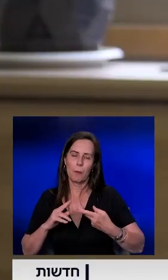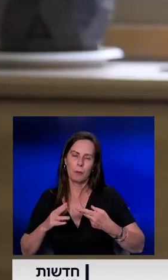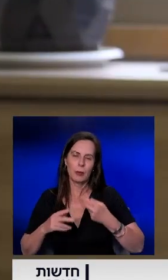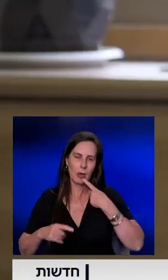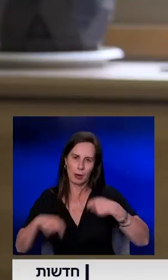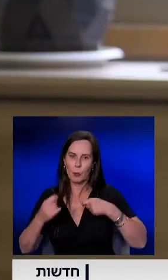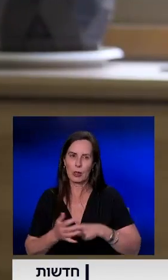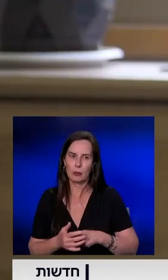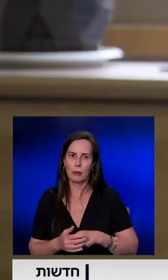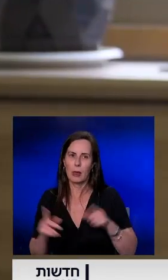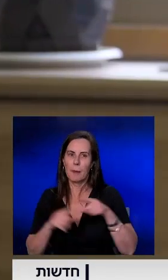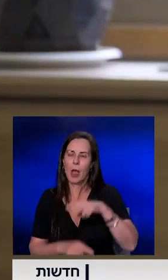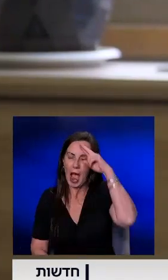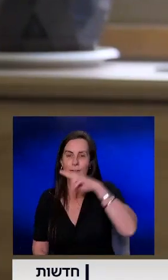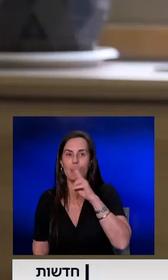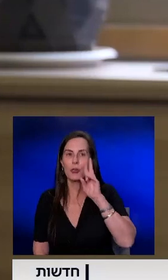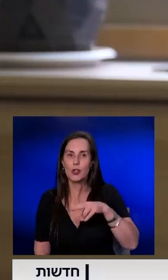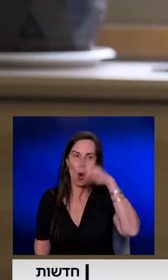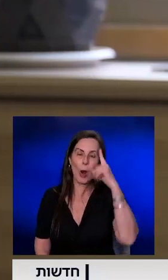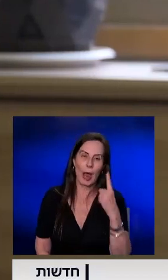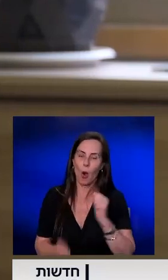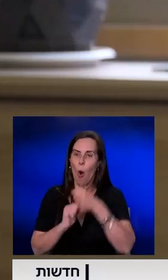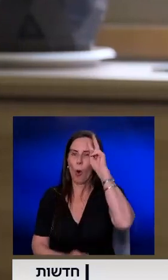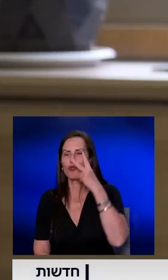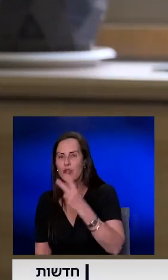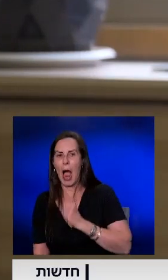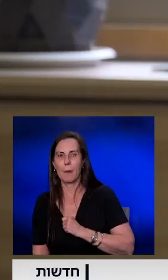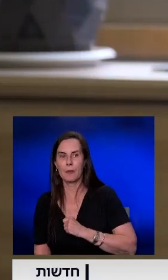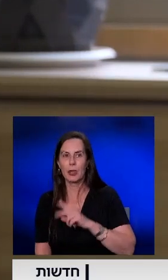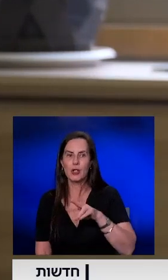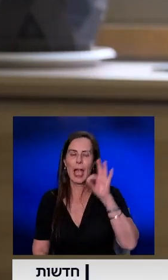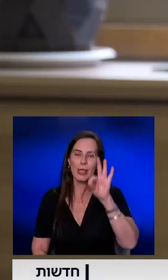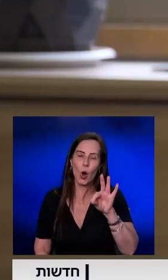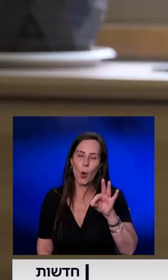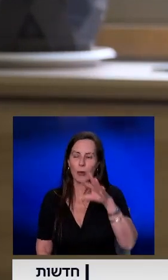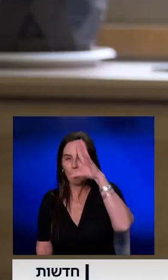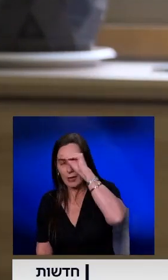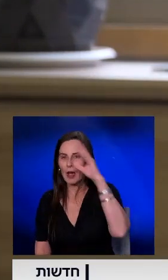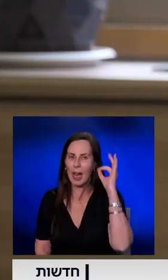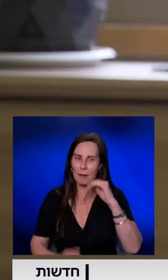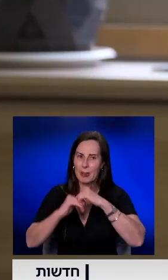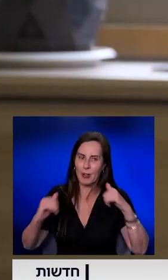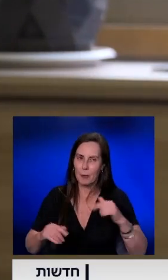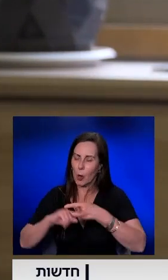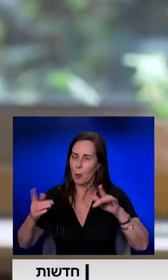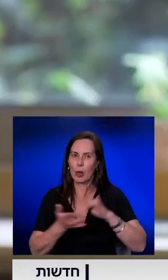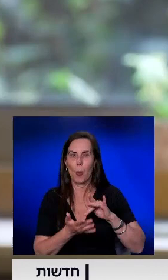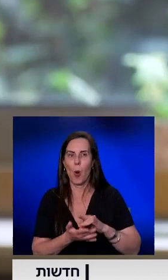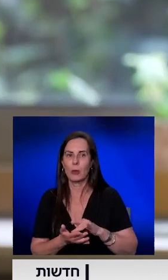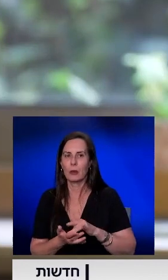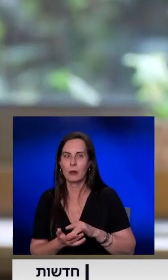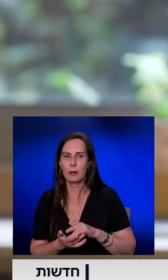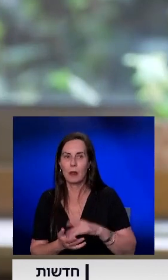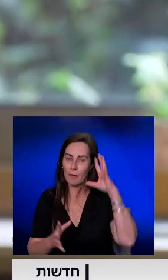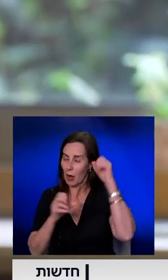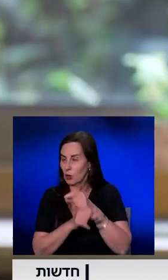ביטלו אב ואם, יש הורה אחד והורה שתיים, יש את הנקודה המגדרית בכל מיני מקומות,